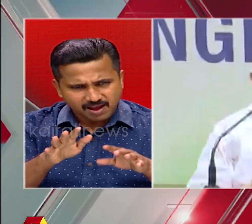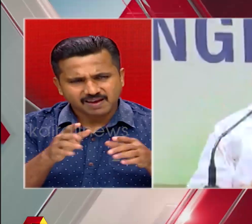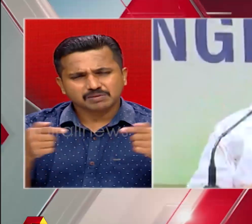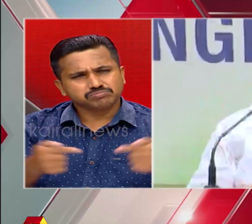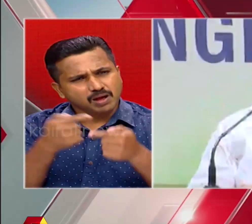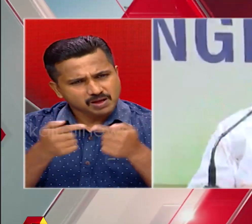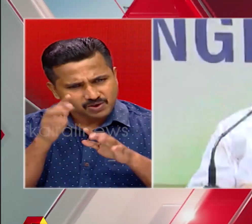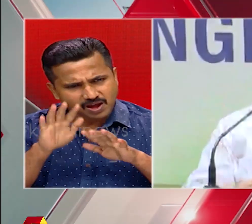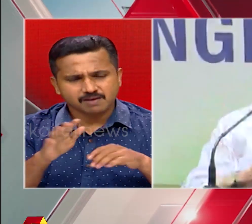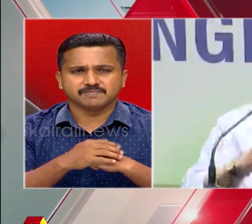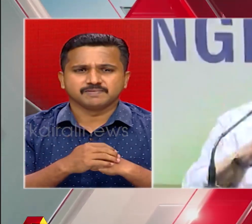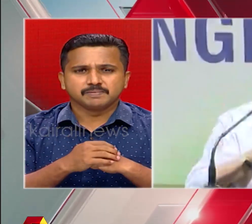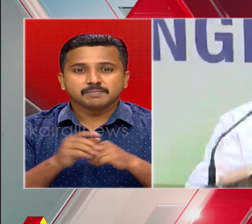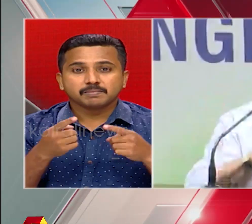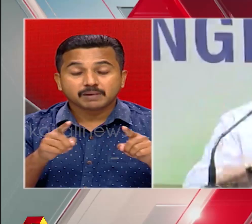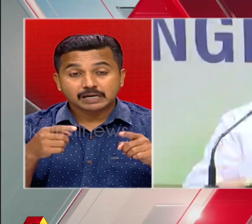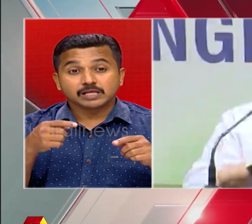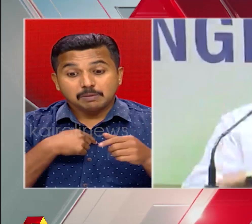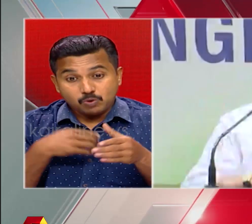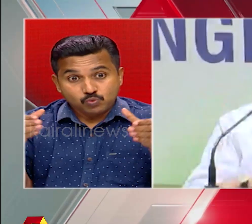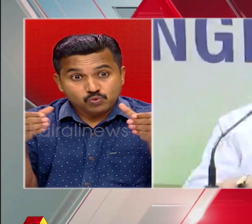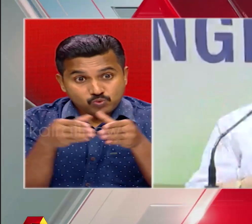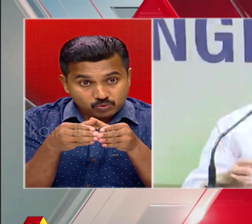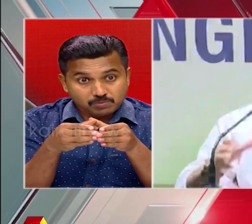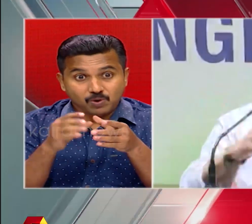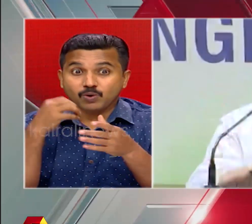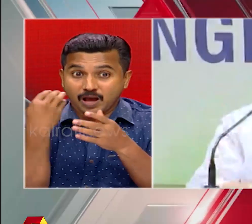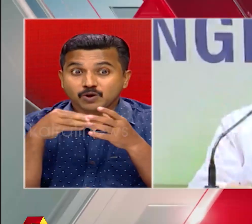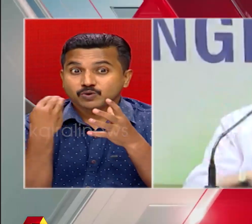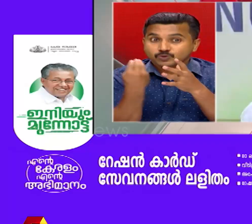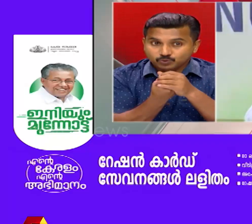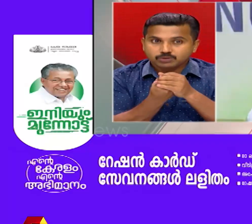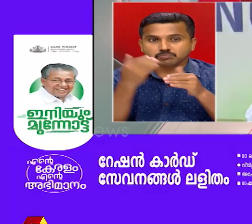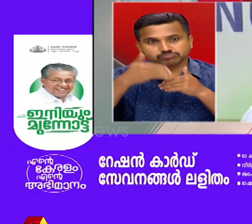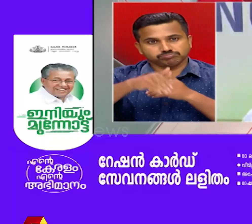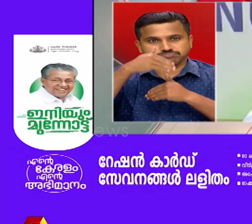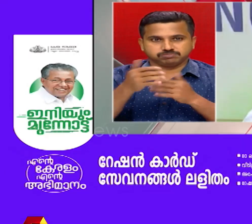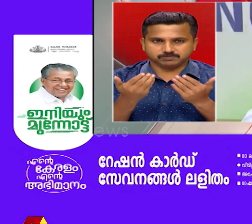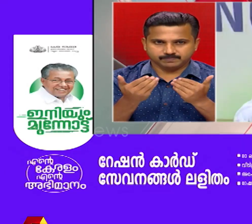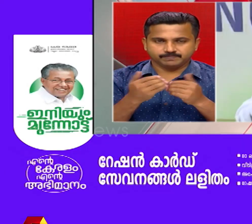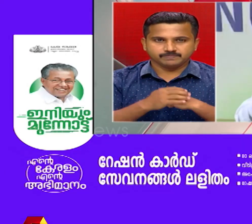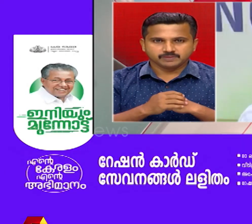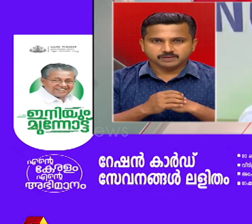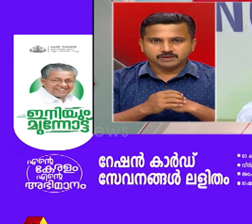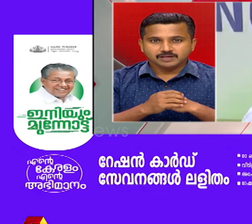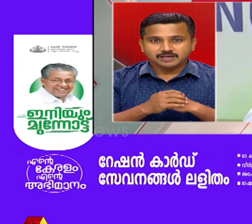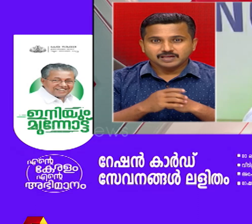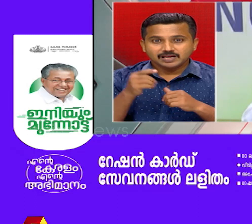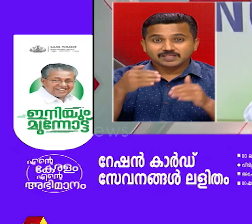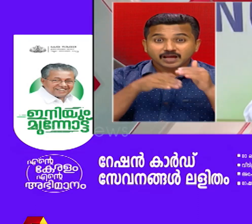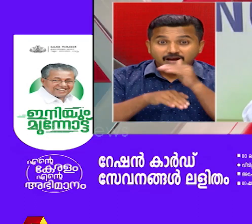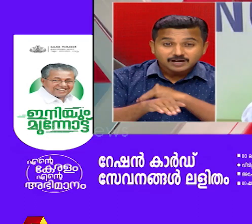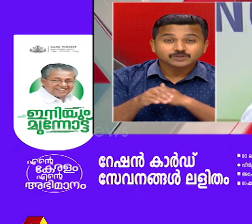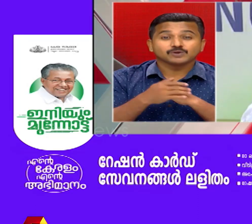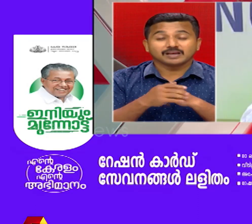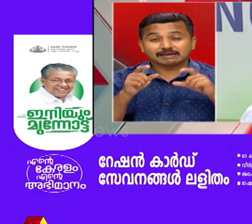അതിനൊക്കെ വ്യത്യസ്ത അഭിപ്രായം ഉണ്ടാവും. പക്ഷെ ഞങ്ങളുടെ യോജിപ്പിന്റെ മേഖലയാണ് ഞങ്ങളുടെ മുന്നണിയുടെ നയപരിപാടി. അത് ഞങ്ങൾ ഇതിനെ സംബന്ധിച്ചുള്ള